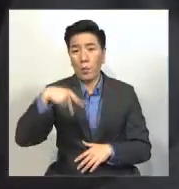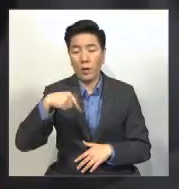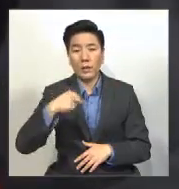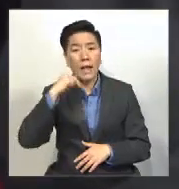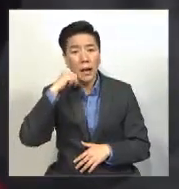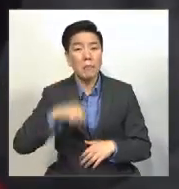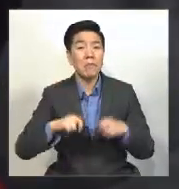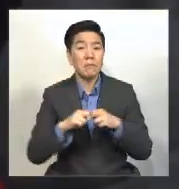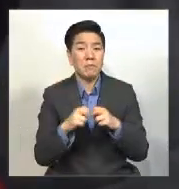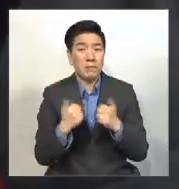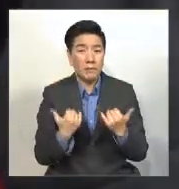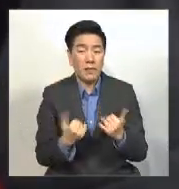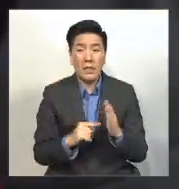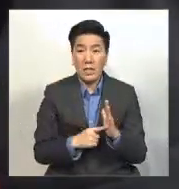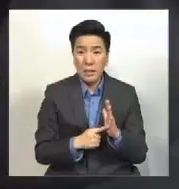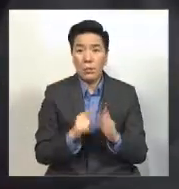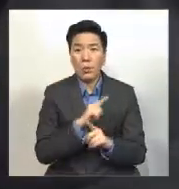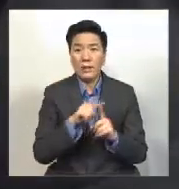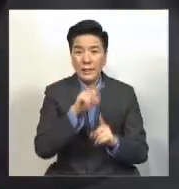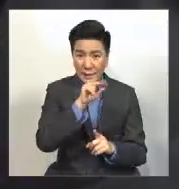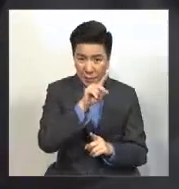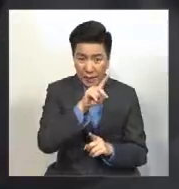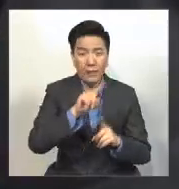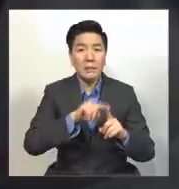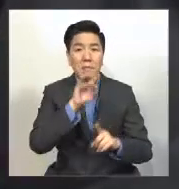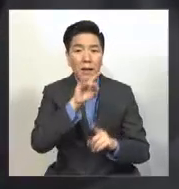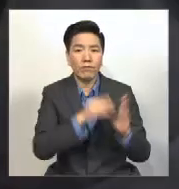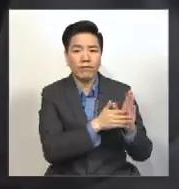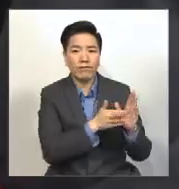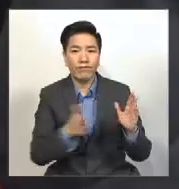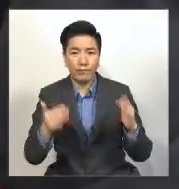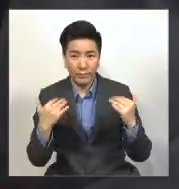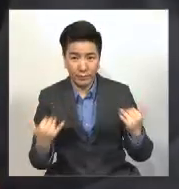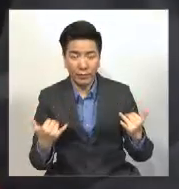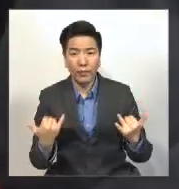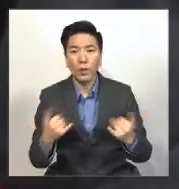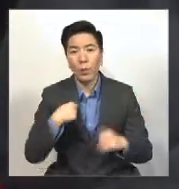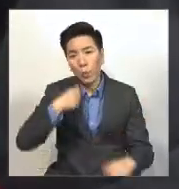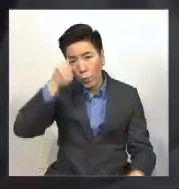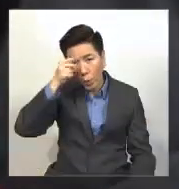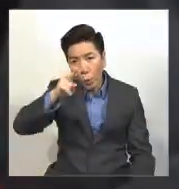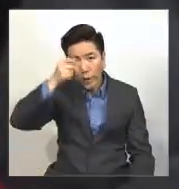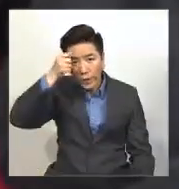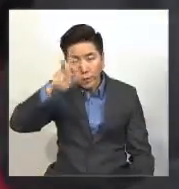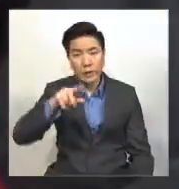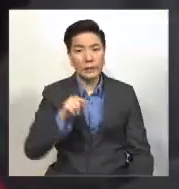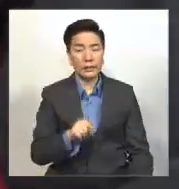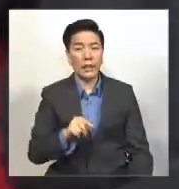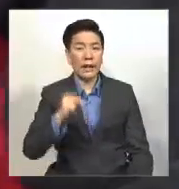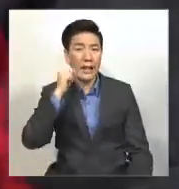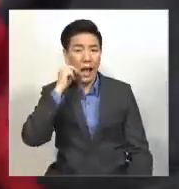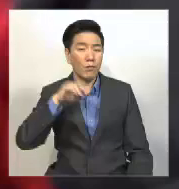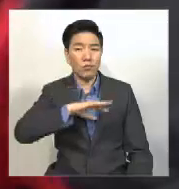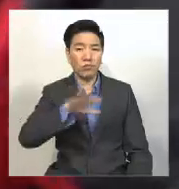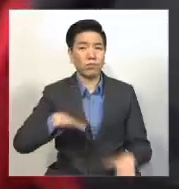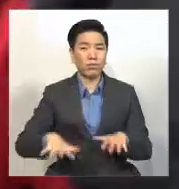การณ์น้ำของอำเภอหัวตะพานนะครับตั้งแต่วันที่31สิงหาคมเป็นต้นมานะครับในช่วง 2-3 วันที่ผ่านมานะครับมวลน้ำ